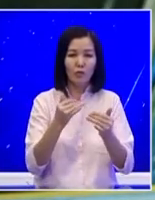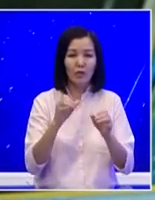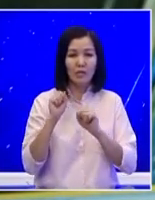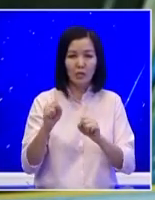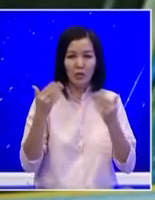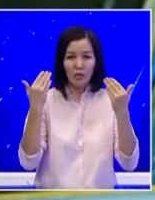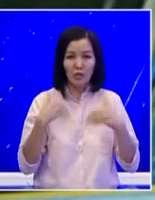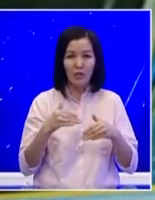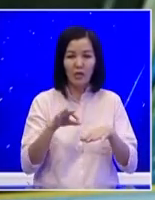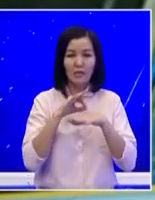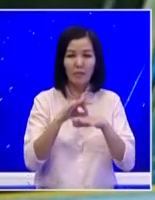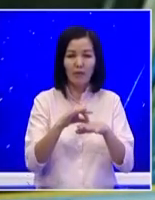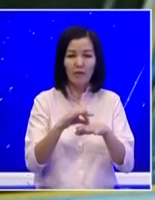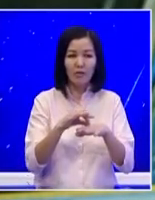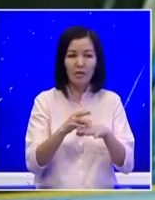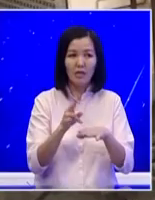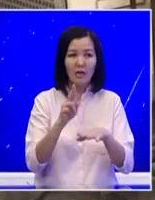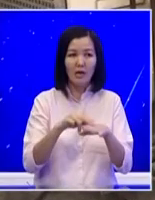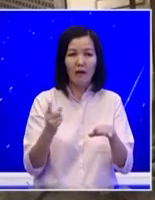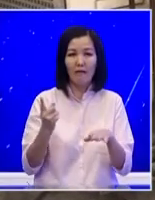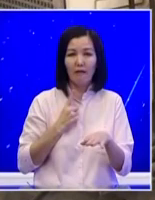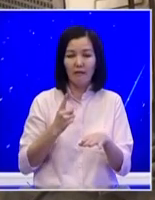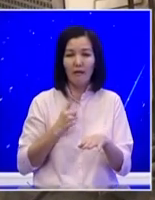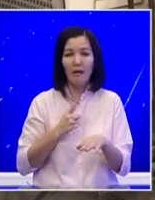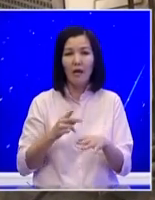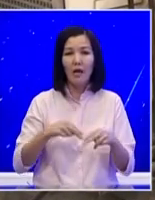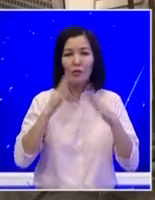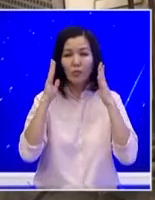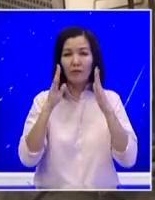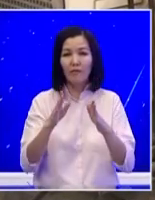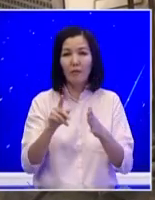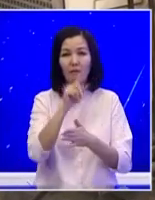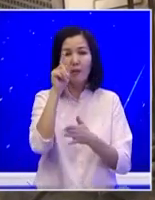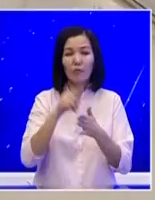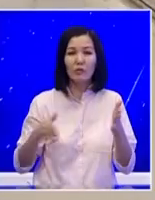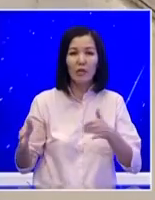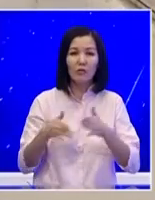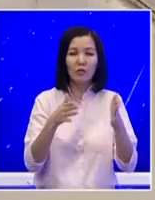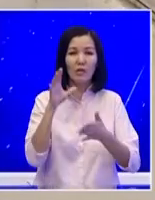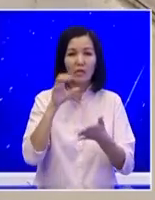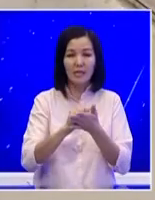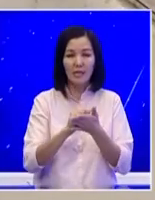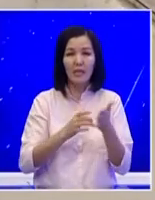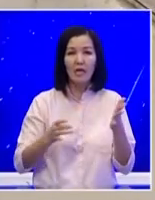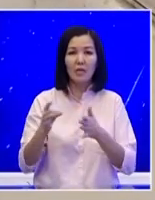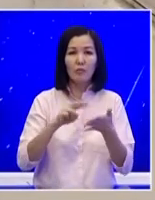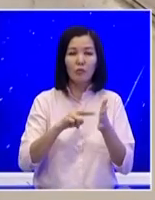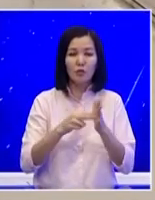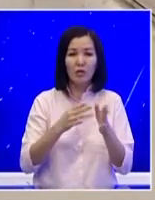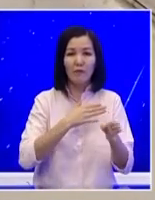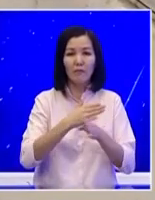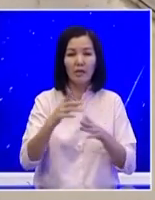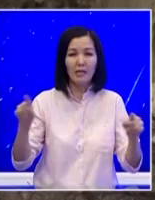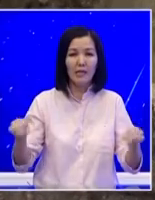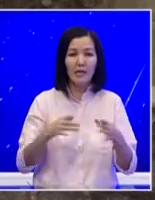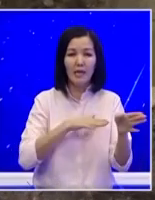полностью сопровождение охраны организации. Особого внимания требует вопрос дорожной карты занятости. Из республиканского бюджета на